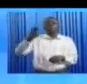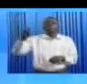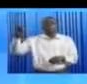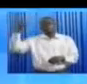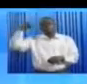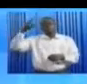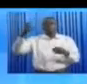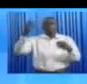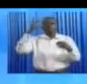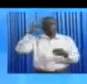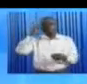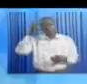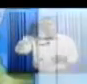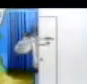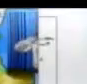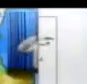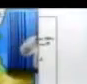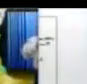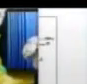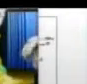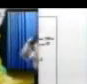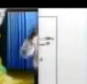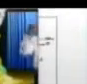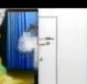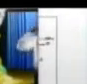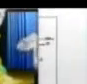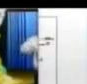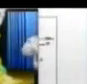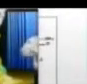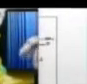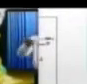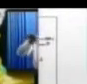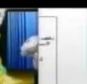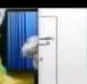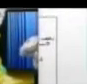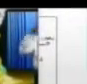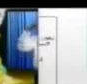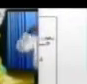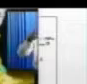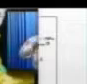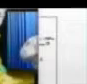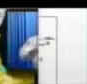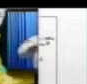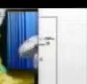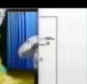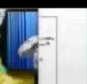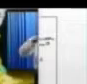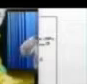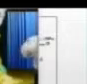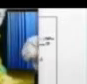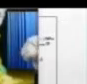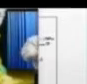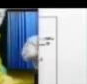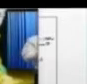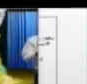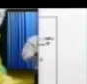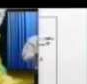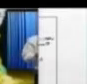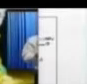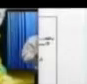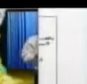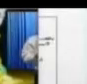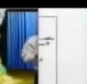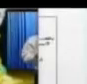se sont penchées sur des questions d'intérêt commun en vue de redynamiser leur coopération. Reportage à Gawa